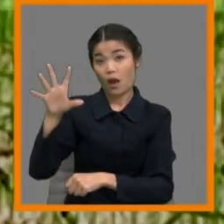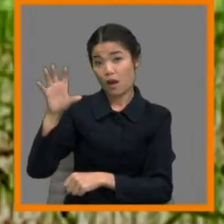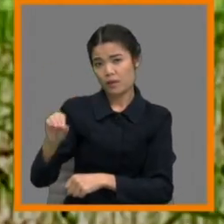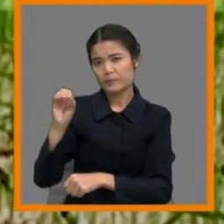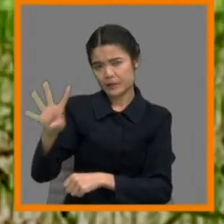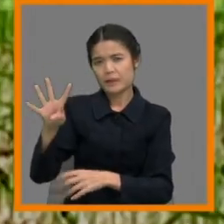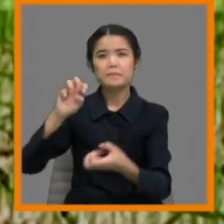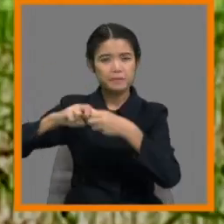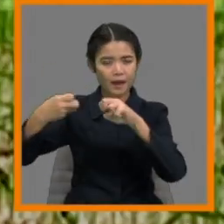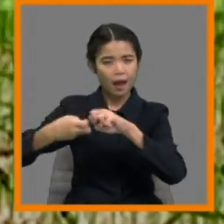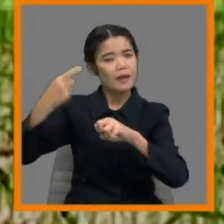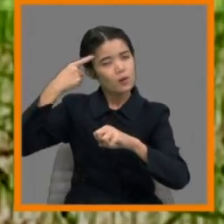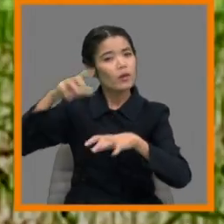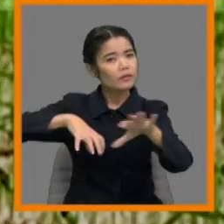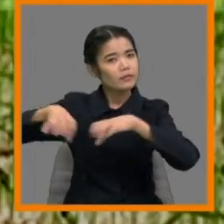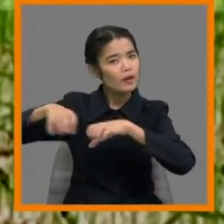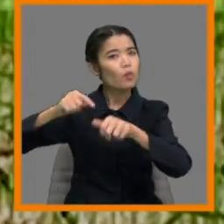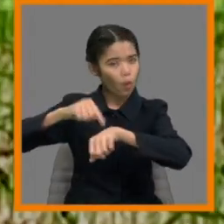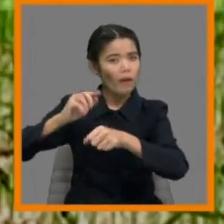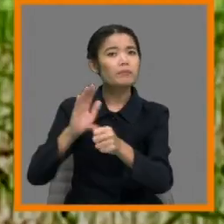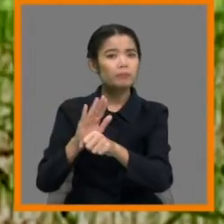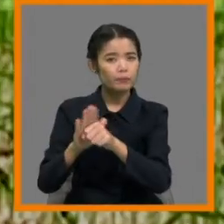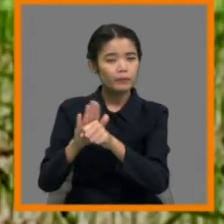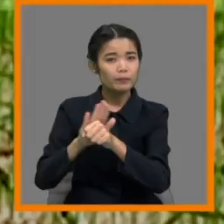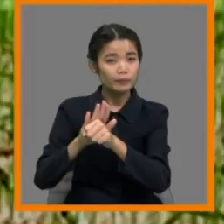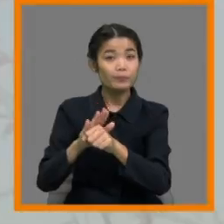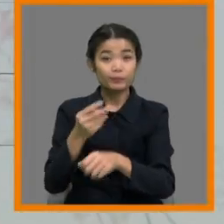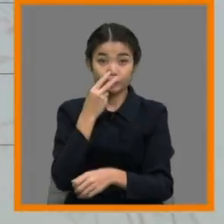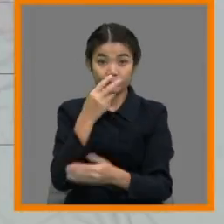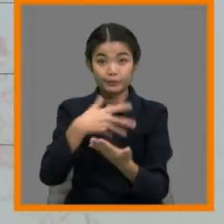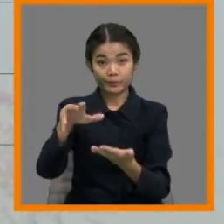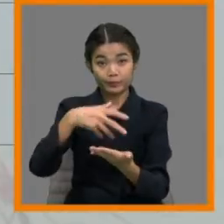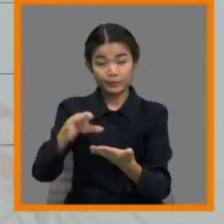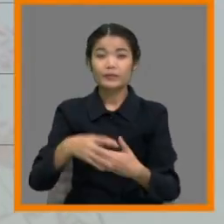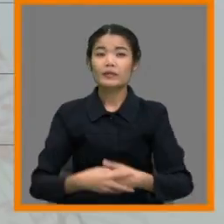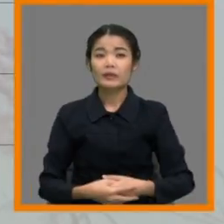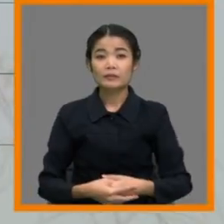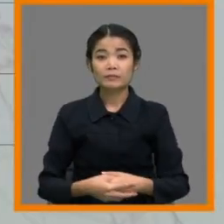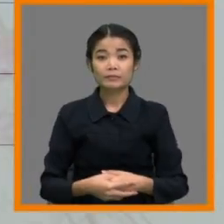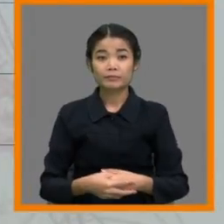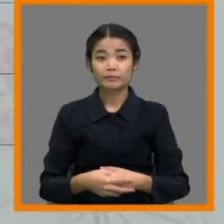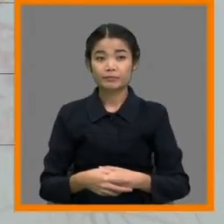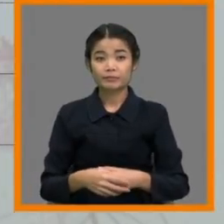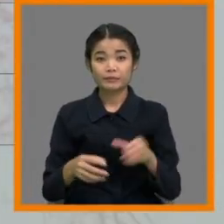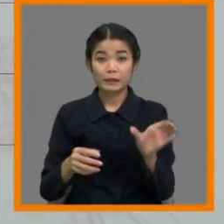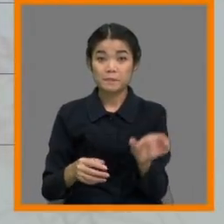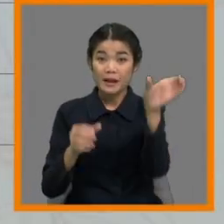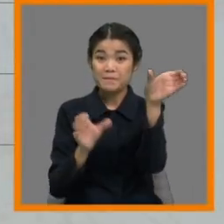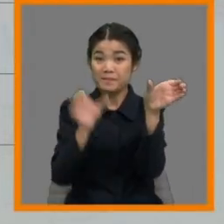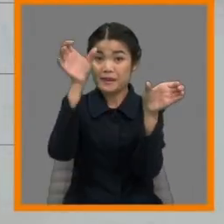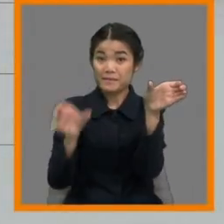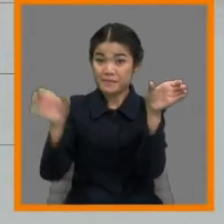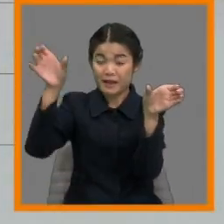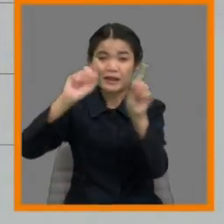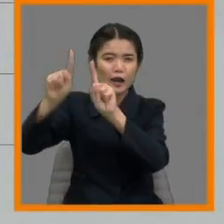2554แต่ก็ยังไม่สายเกินไปที่จะเริ่มต้นใหม่ติดตามจากรายงานค่ะ จากสถิติปริมาณน้ำสะสมในเขื่อนที่ลด